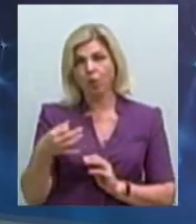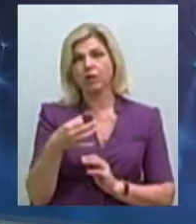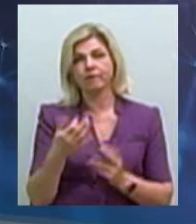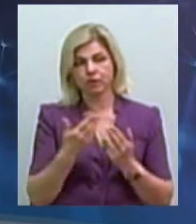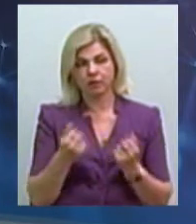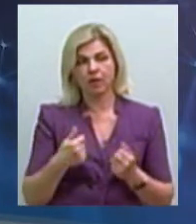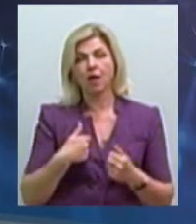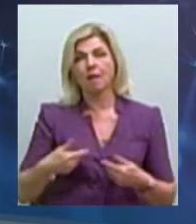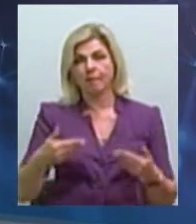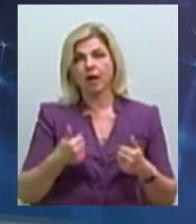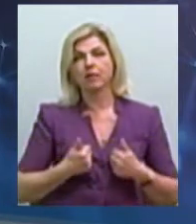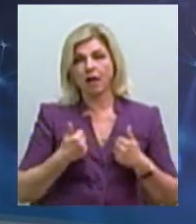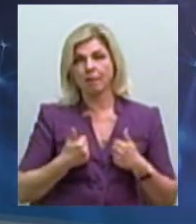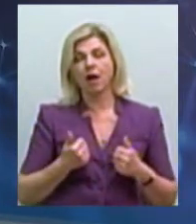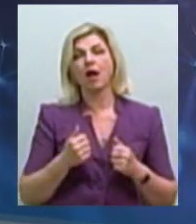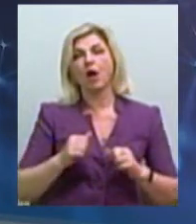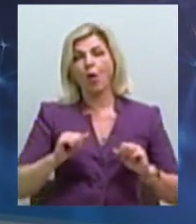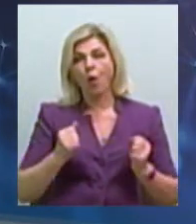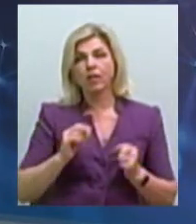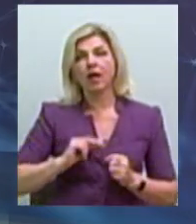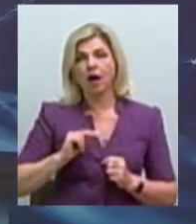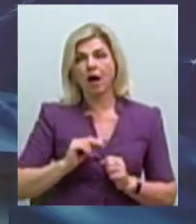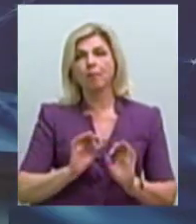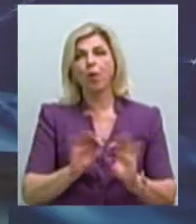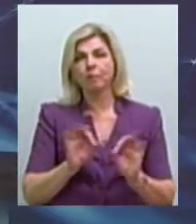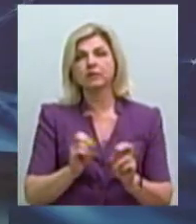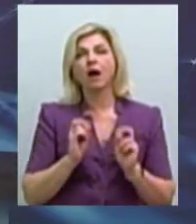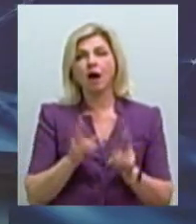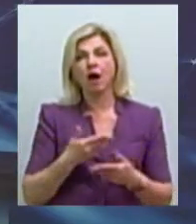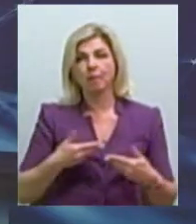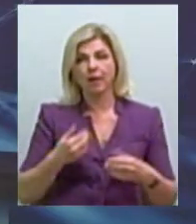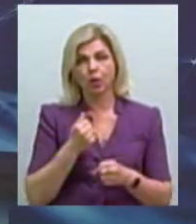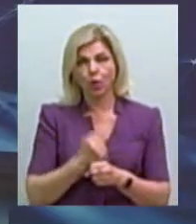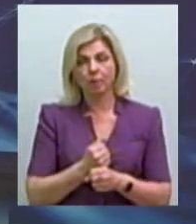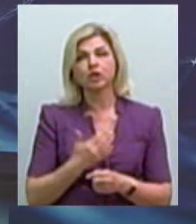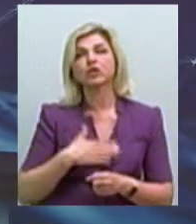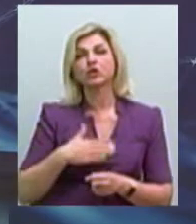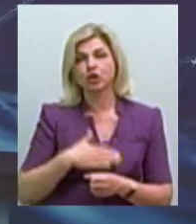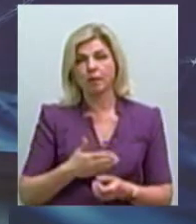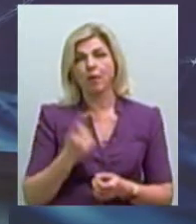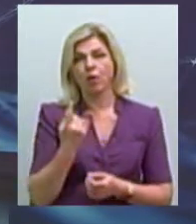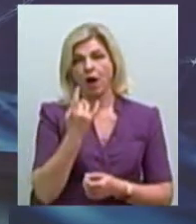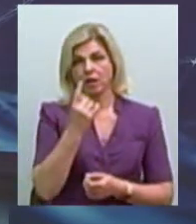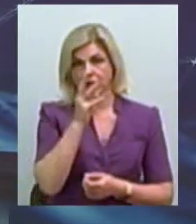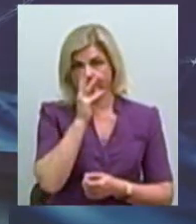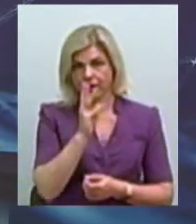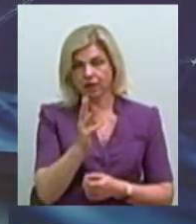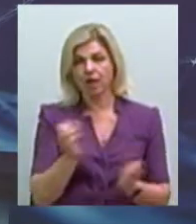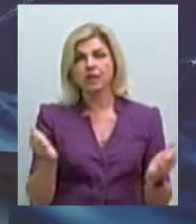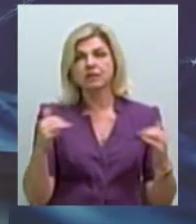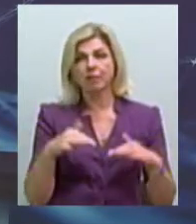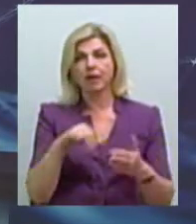Ми намагалися колегам пояснити в інших регіонах, як ми це робимо, для чого ми це робимо. Раз в квартал ми збираємо